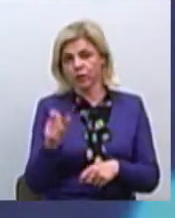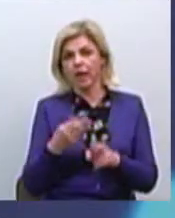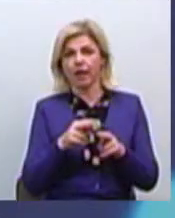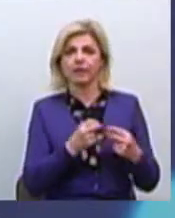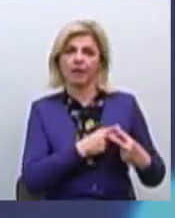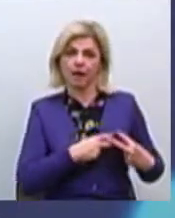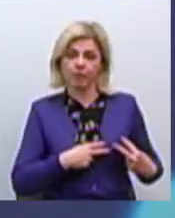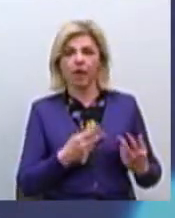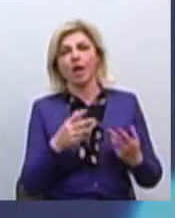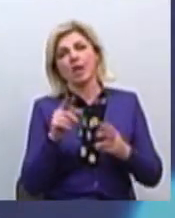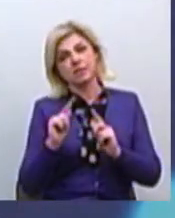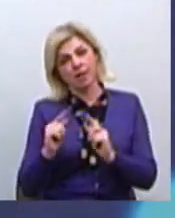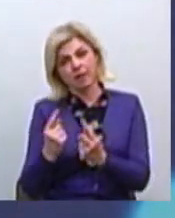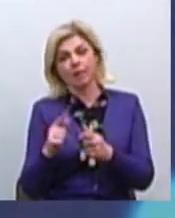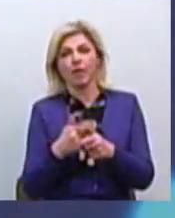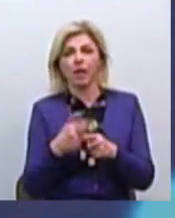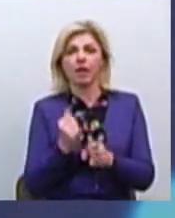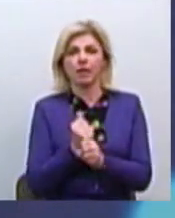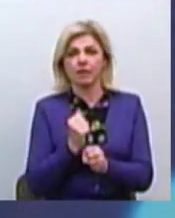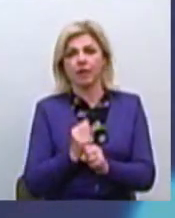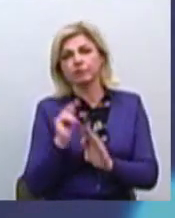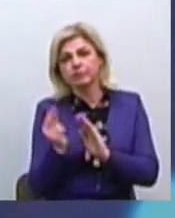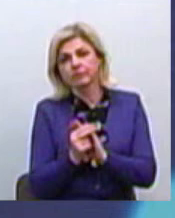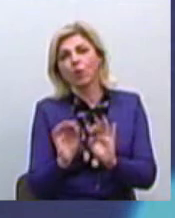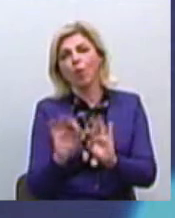їх затримують чи проводять роз'яснювальну бесіду?